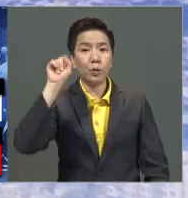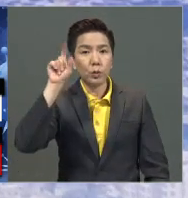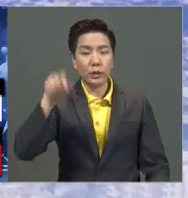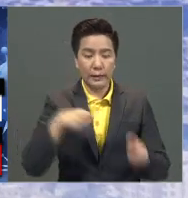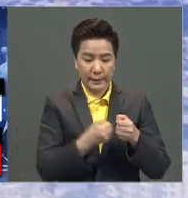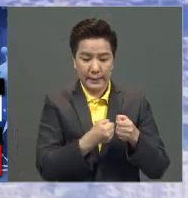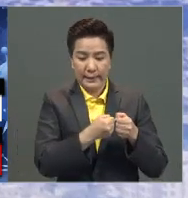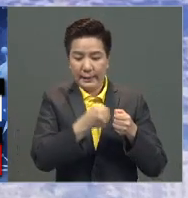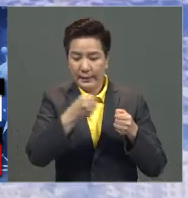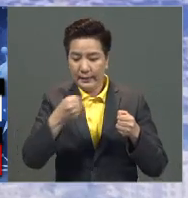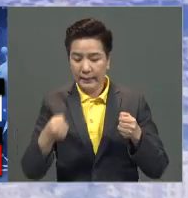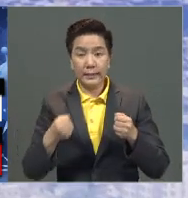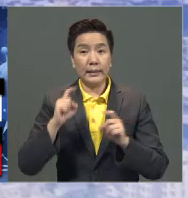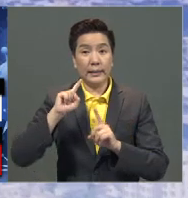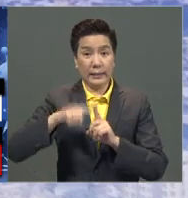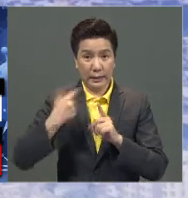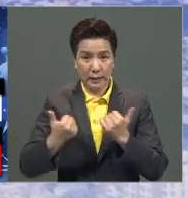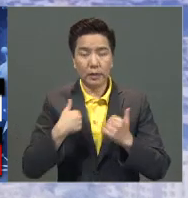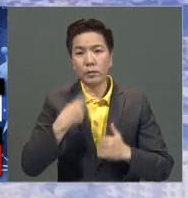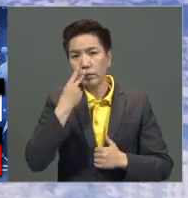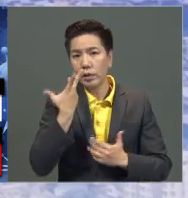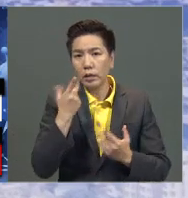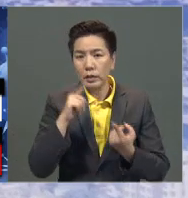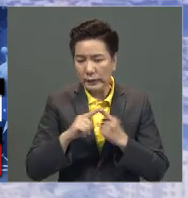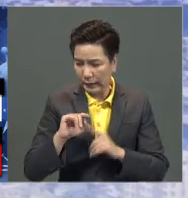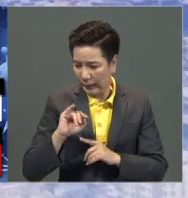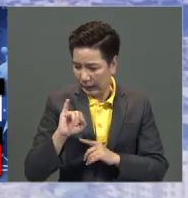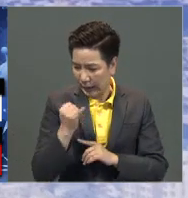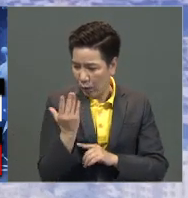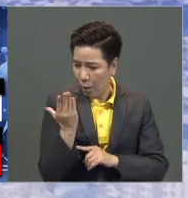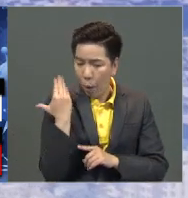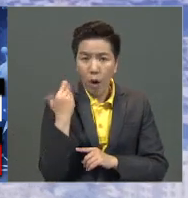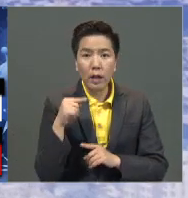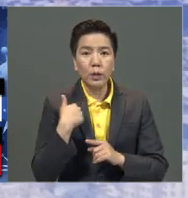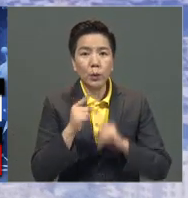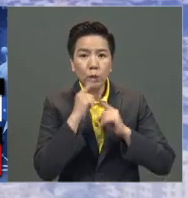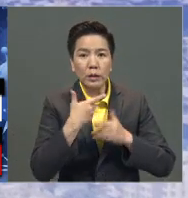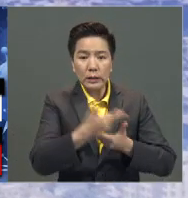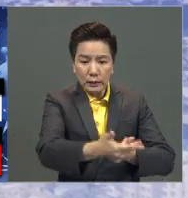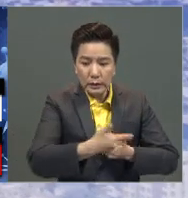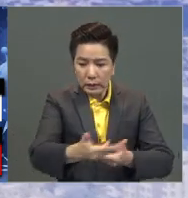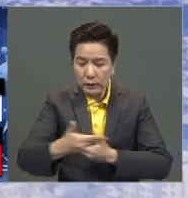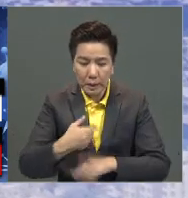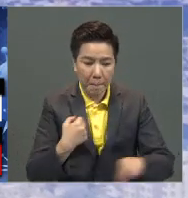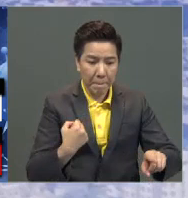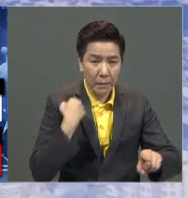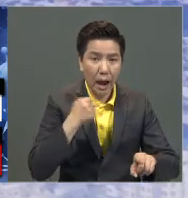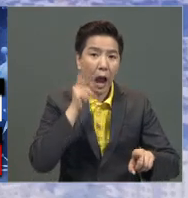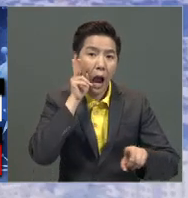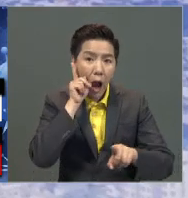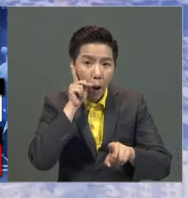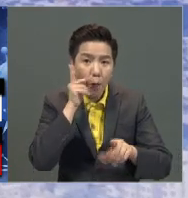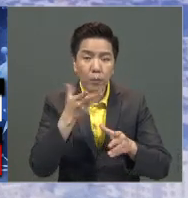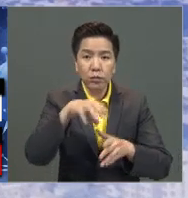ครับ เรานี่มีการพูดคุยกันเมื่อวันจันทร์ที่ผ่านมาโดยเชิญหน่วยงานความมั่นคงประชาคมข่าวกอง